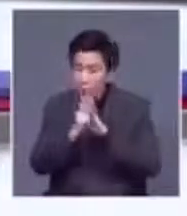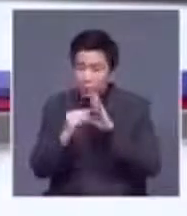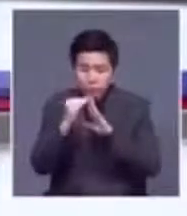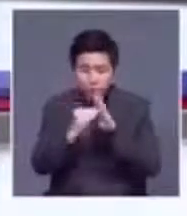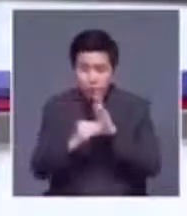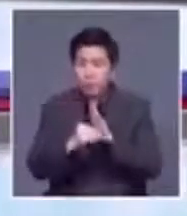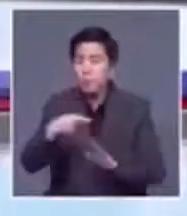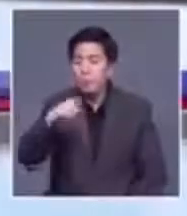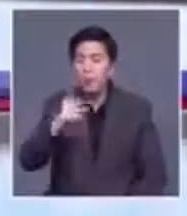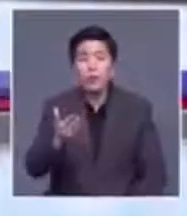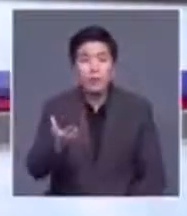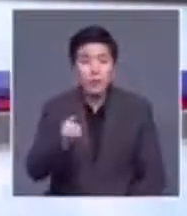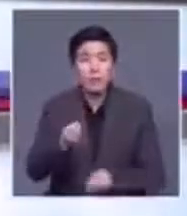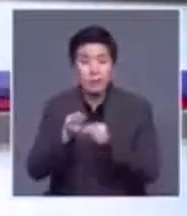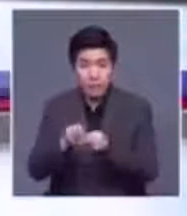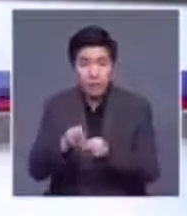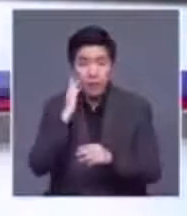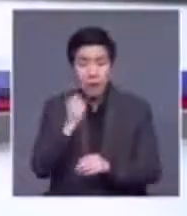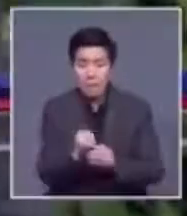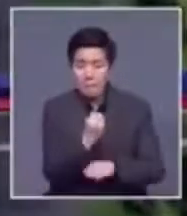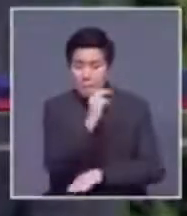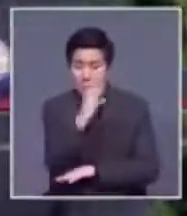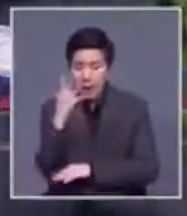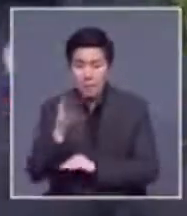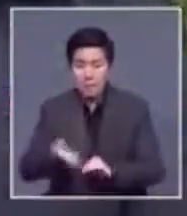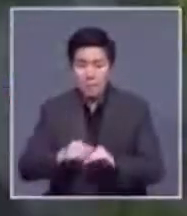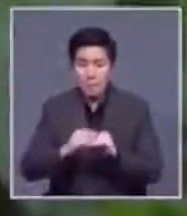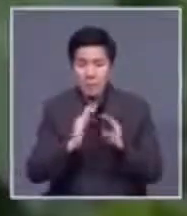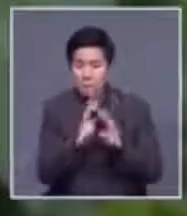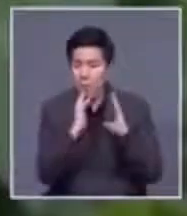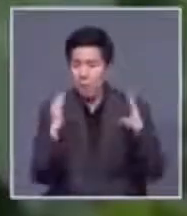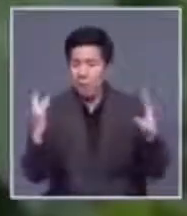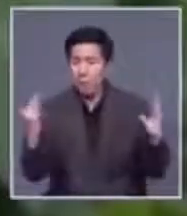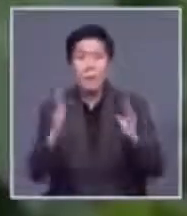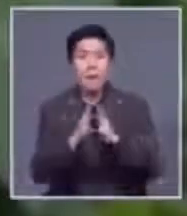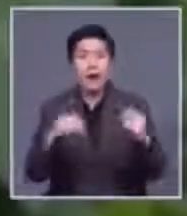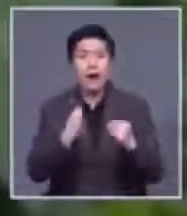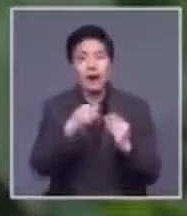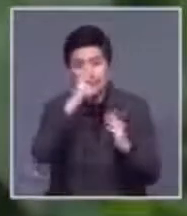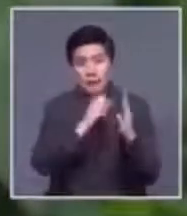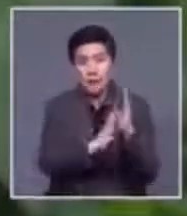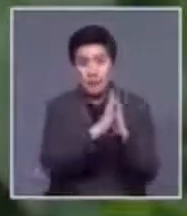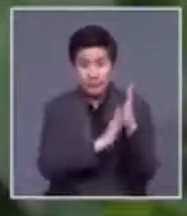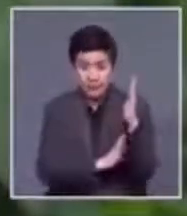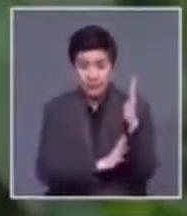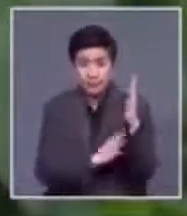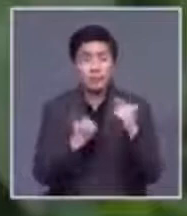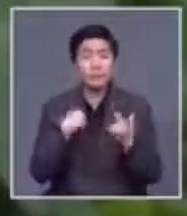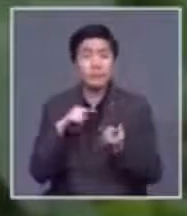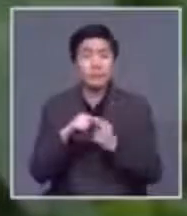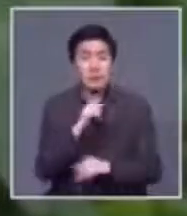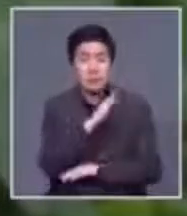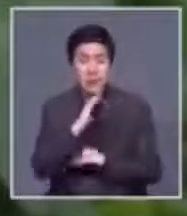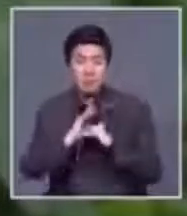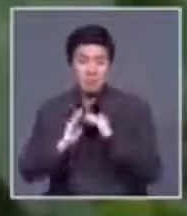ได้ใช้ประโยชน์อย่างนี้ก็จะเพิ่มพื้นที่ป่าให้ประเทศอีกทางหนึ่งด้วย ค่ะถือว่าเป็นการตอบโจทย์ไหมคะว่าหนึ่งป่าพื้นที่ป่าไม้ก็ไม่ถูก